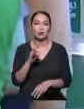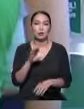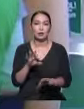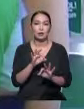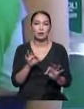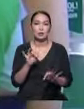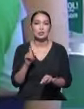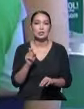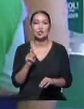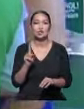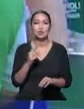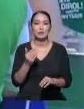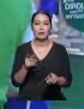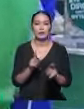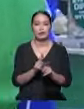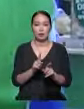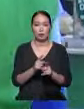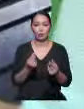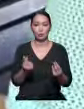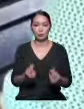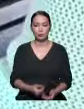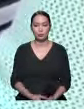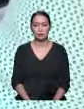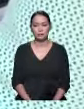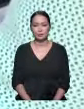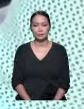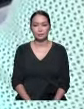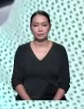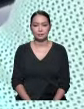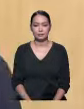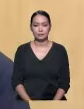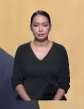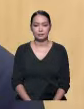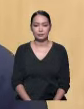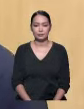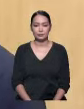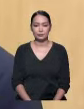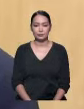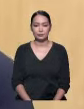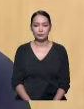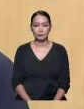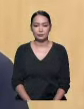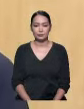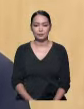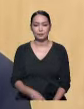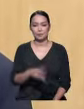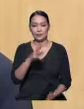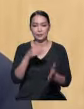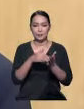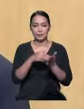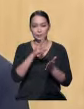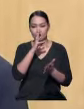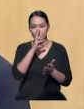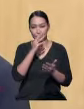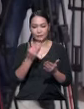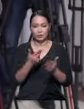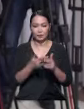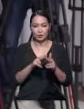Ержан Бержанов объяснил, из чего складывается именно такая сумма. Но сегодня минимальная заработная плата – это 85 тысяч